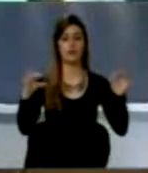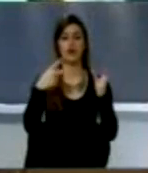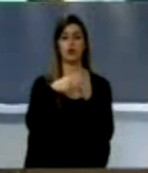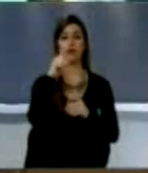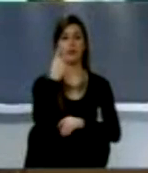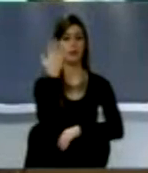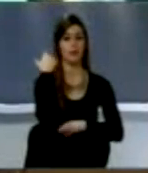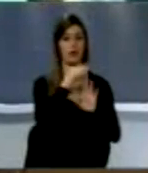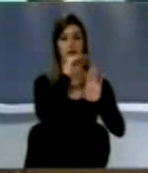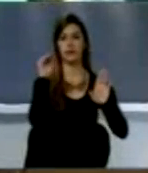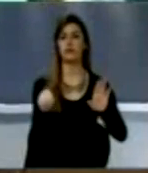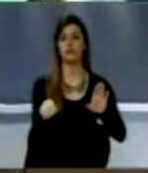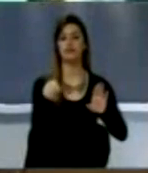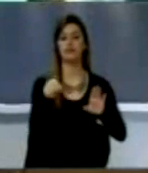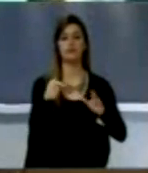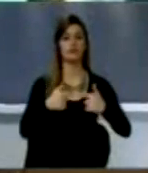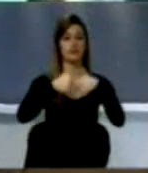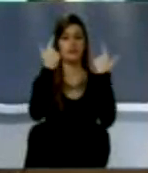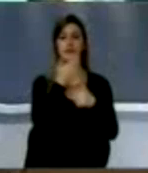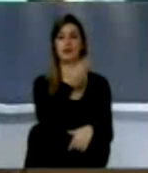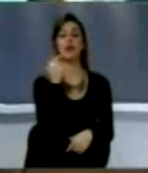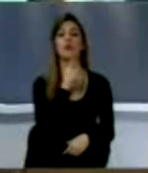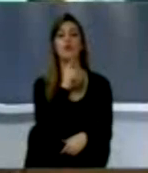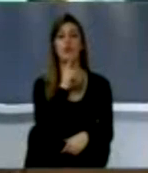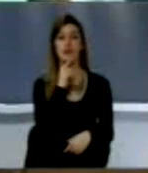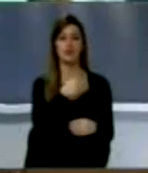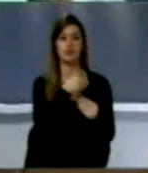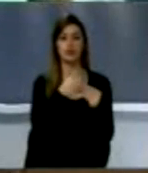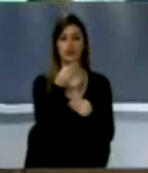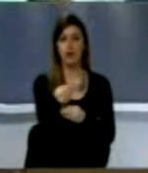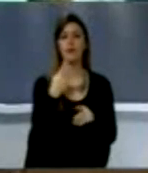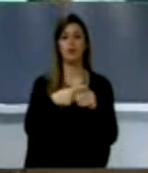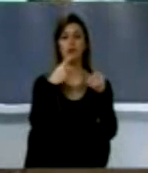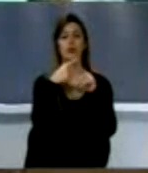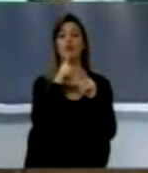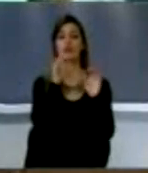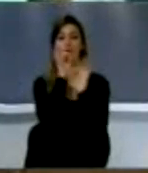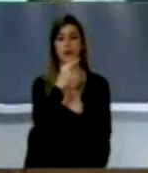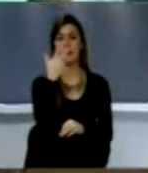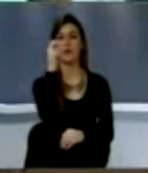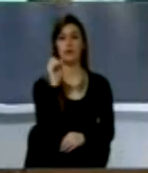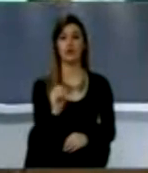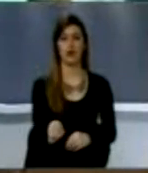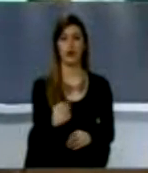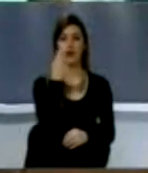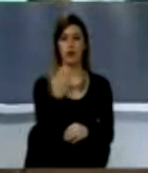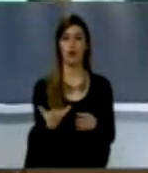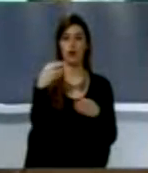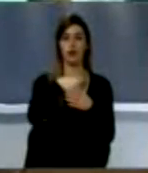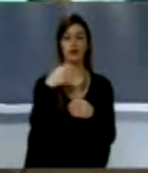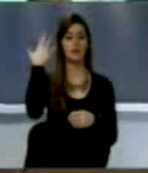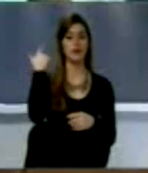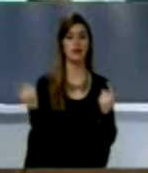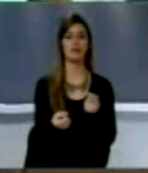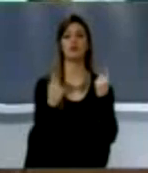2011, ku precizohet se kush përfiton e kush jo nga rritja e pagave për 30% e qeverisë së Kosovës nga fushata zgjedhore